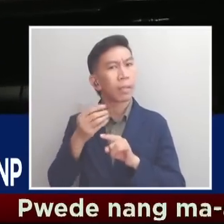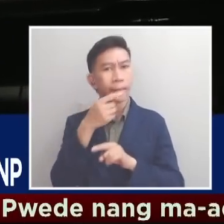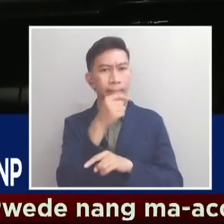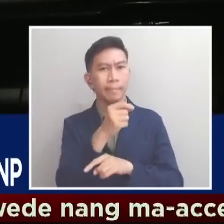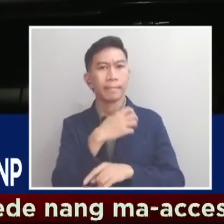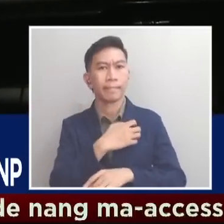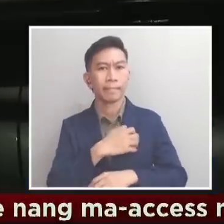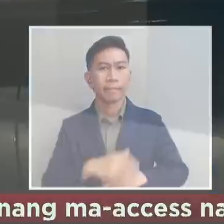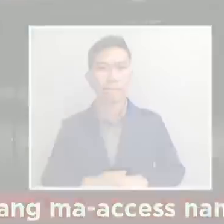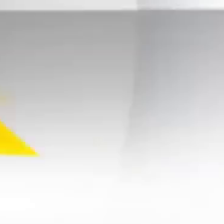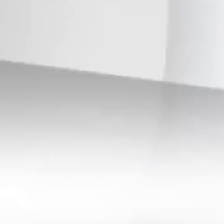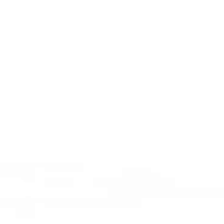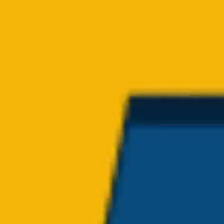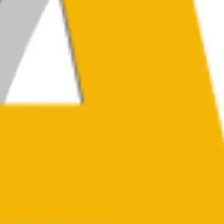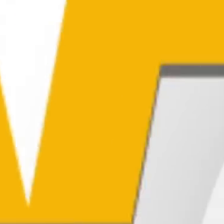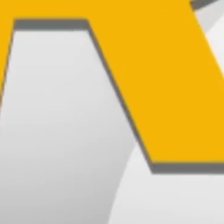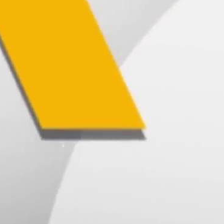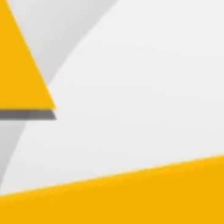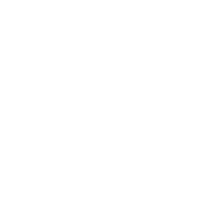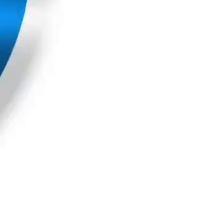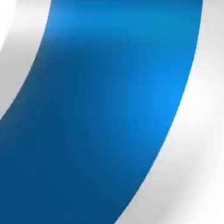News.